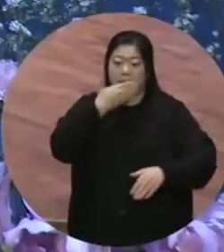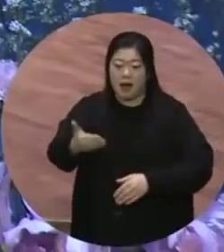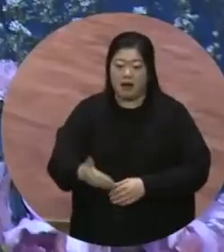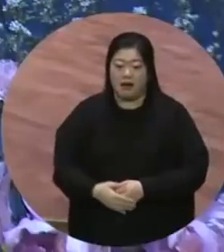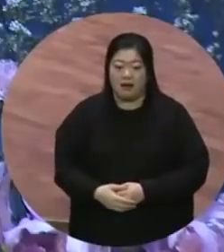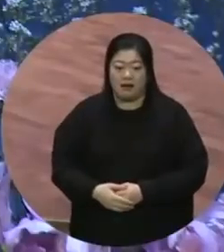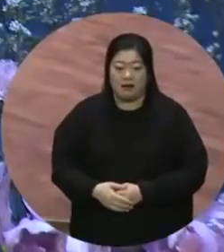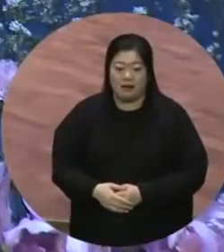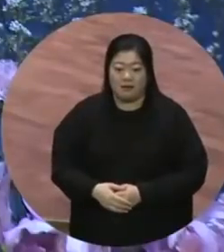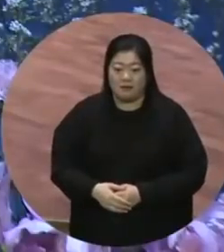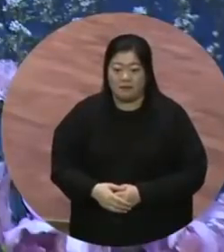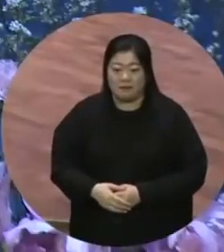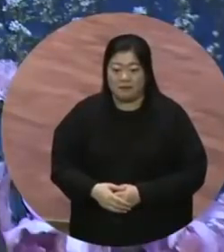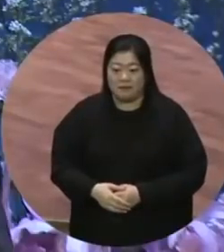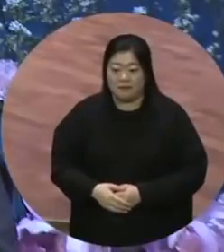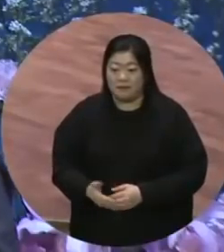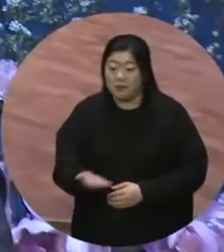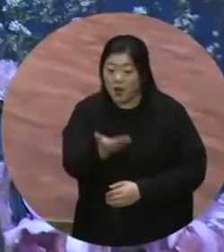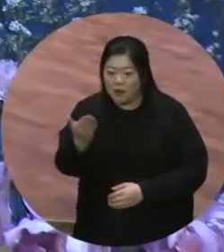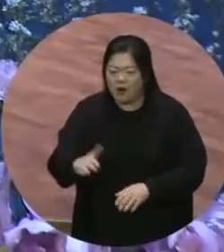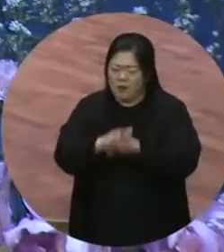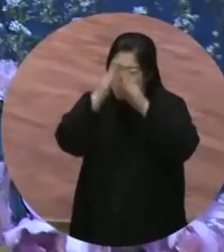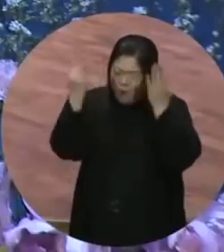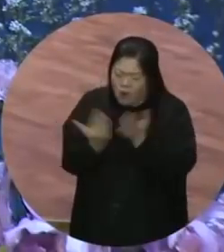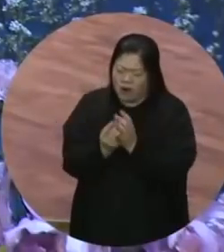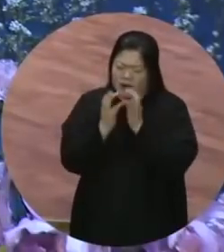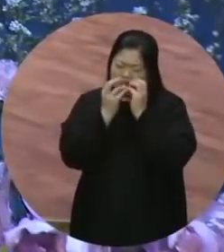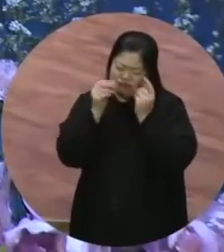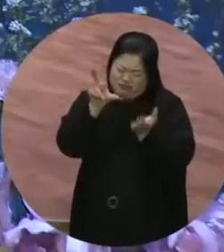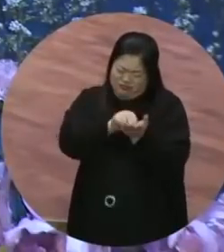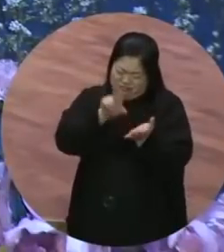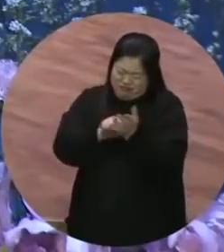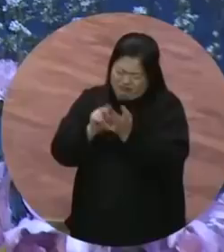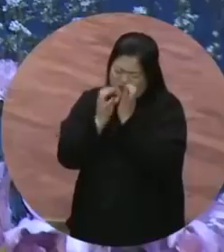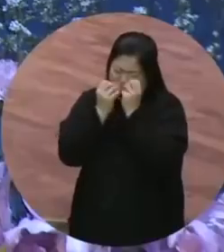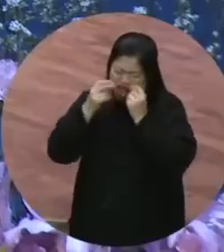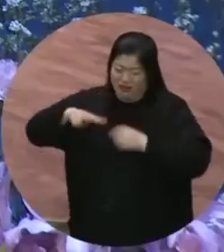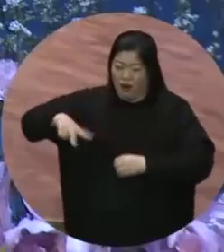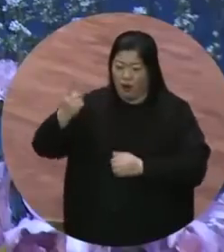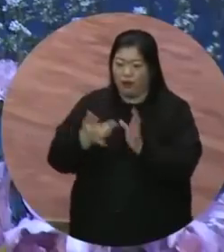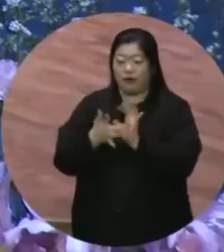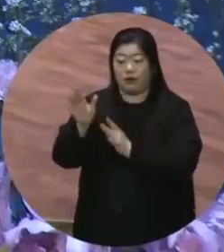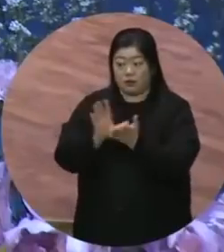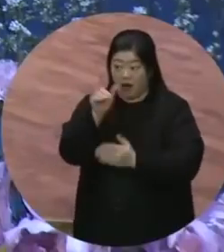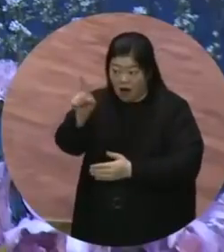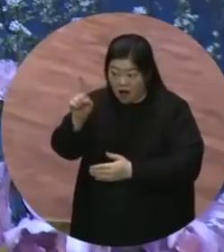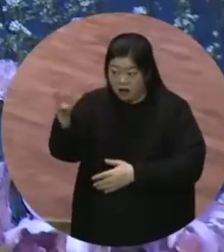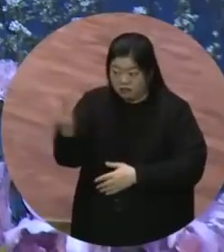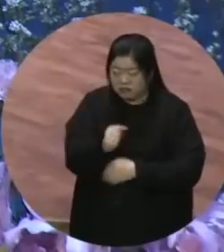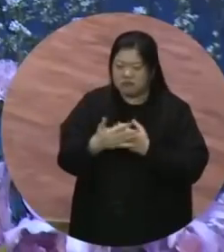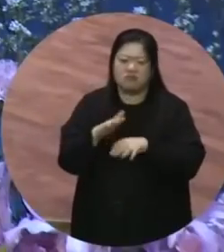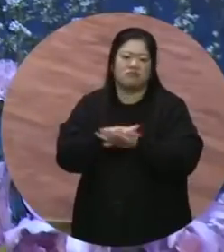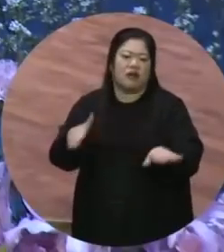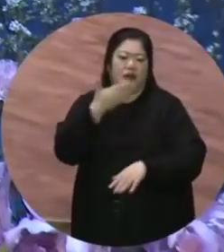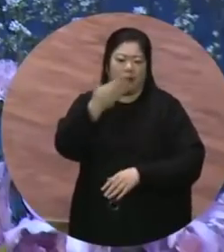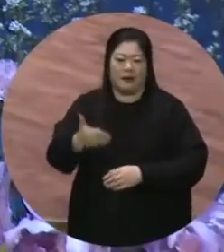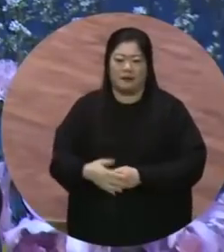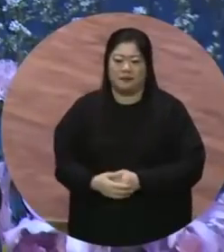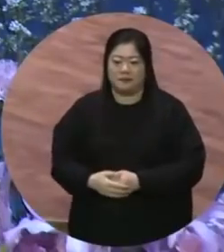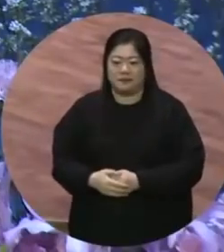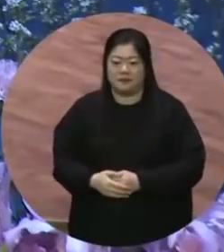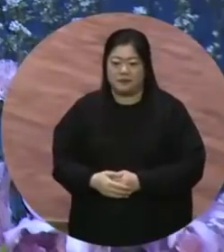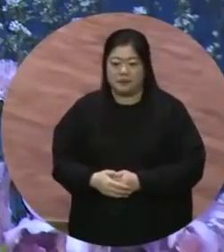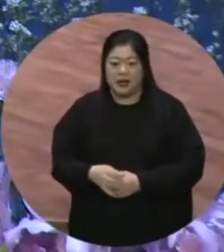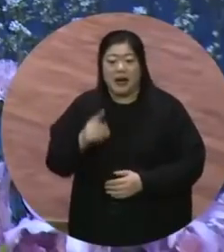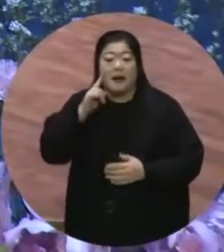없어요. 오직 인생의 답은 예수 그리스도. 신앙생활 하면서요. 예수 그리스도가 내 인생의 주인이